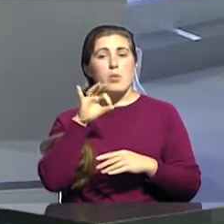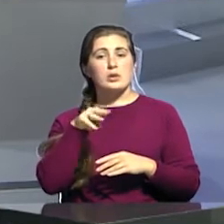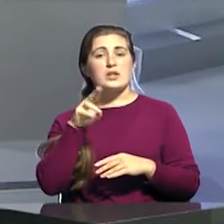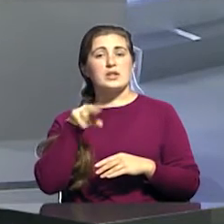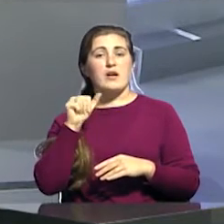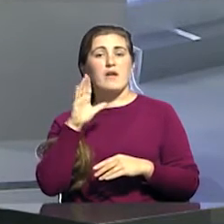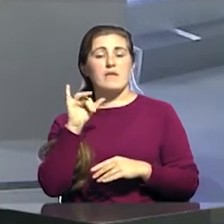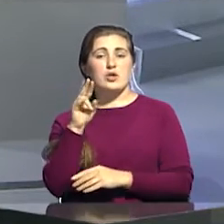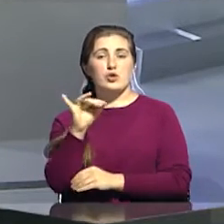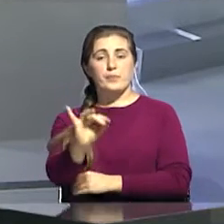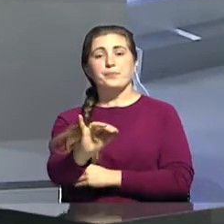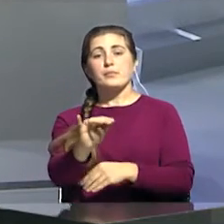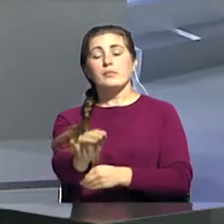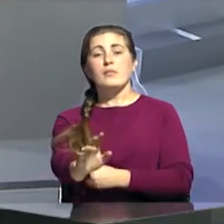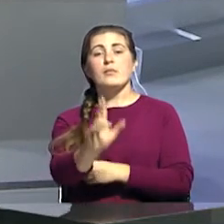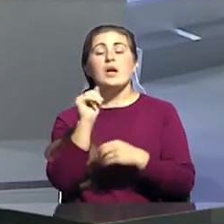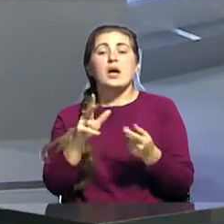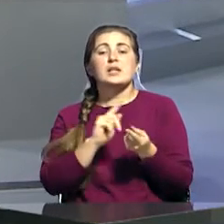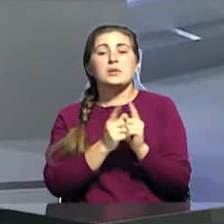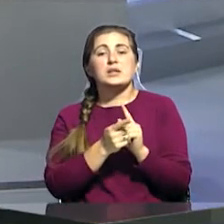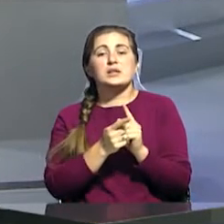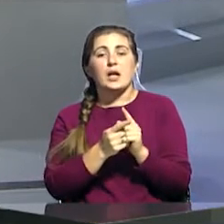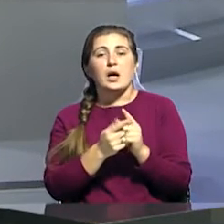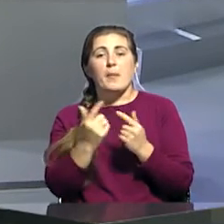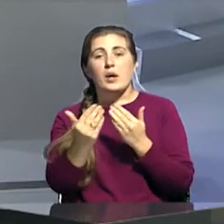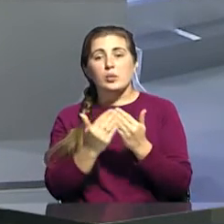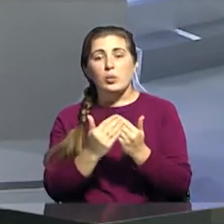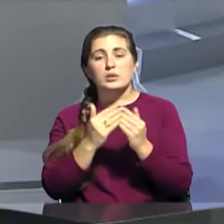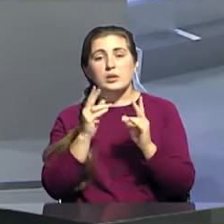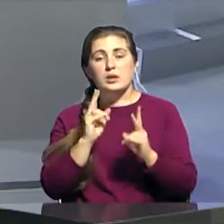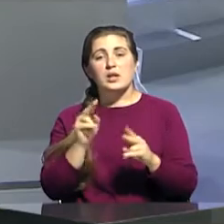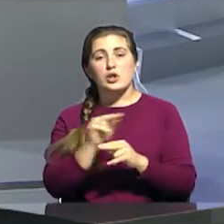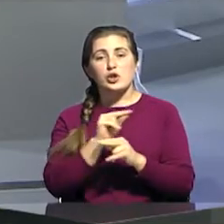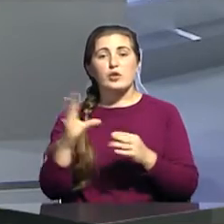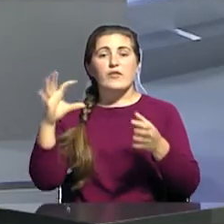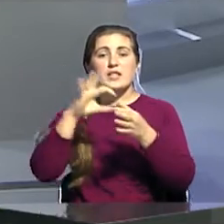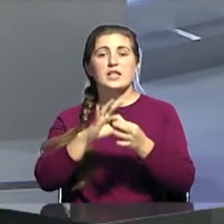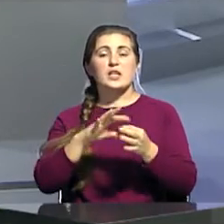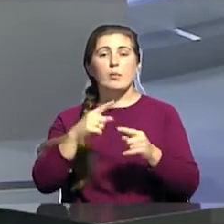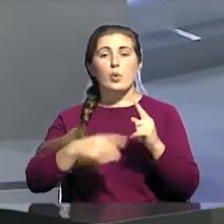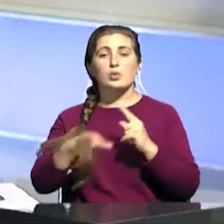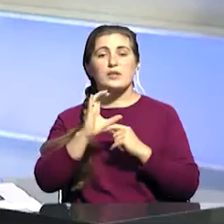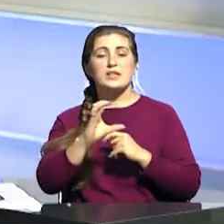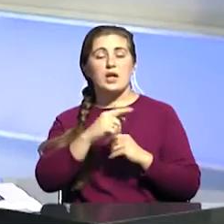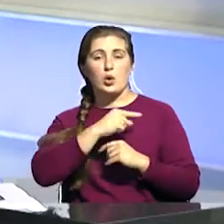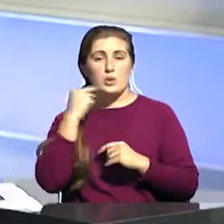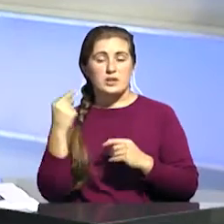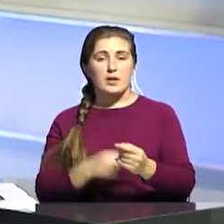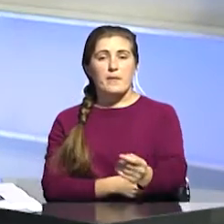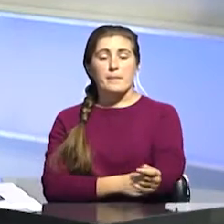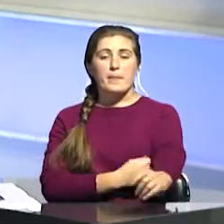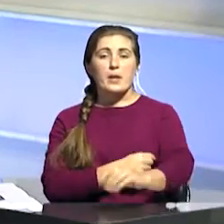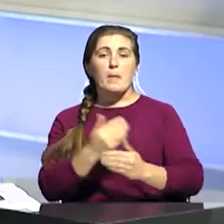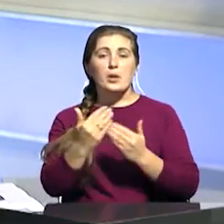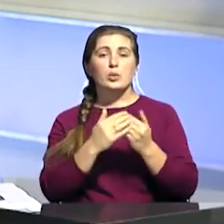изменился, в принципе, подход к лечению, да, с воссоединением полуострова с Россией? Подход лечения, он всемирный,